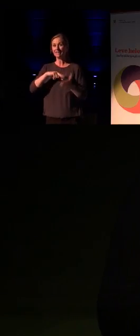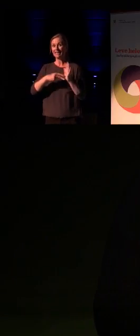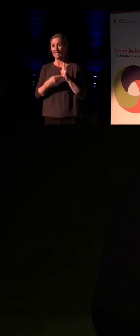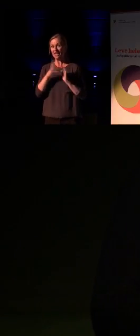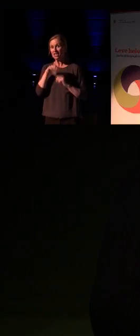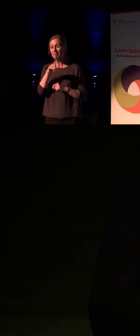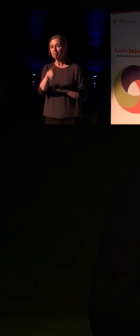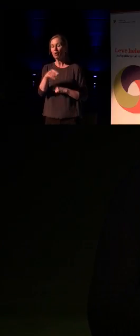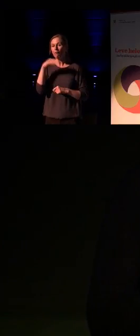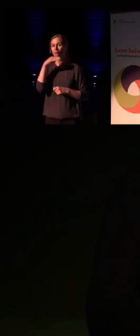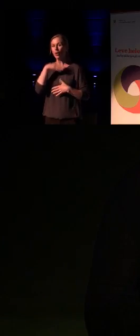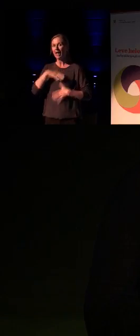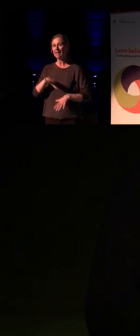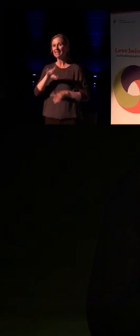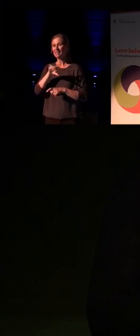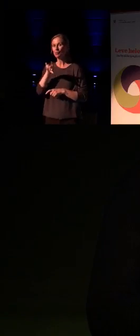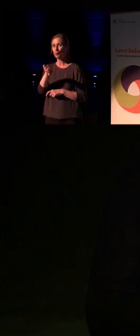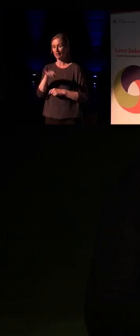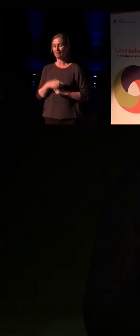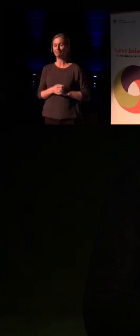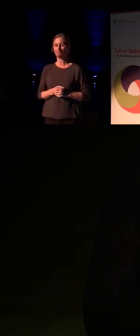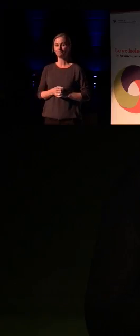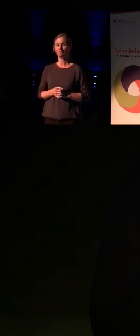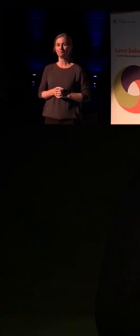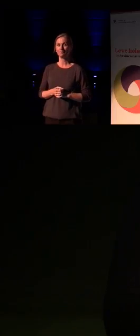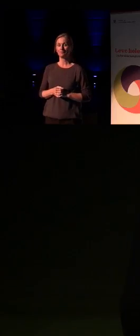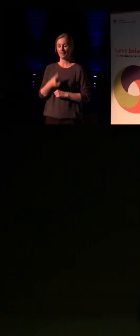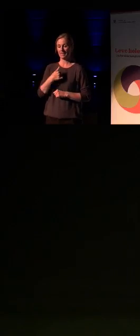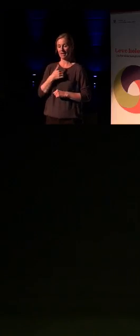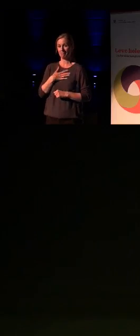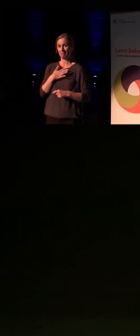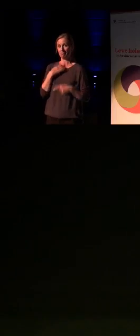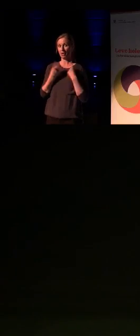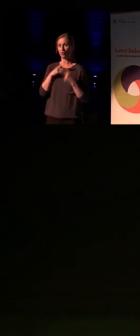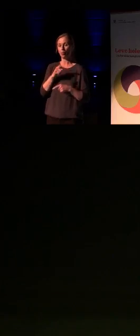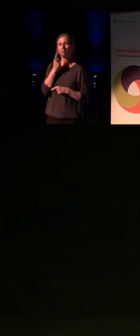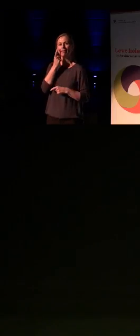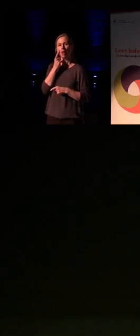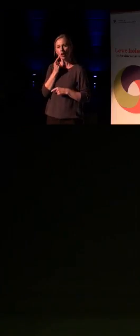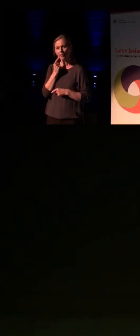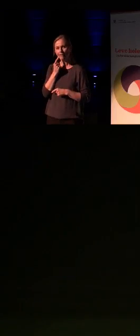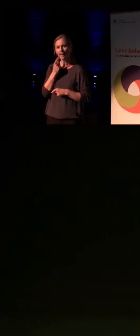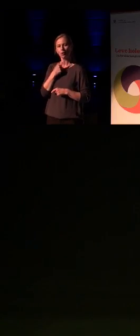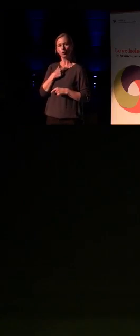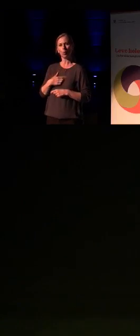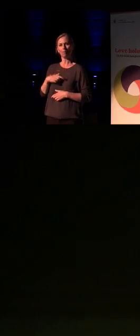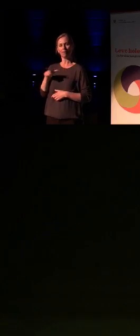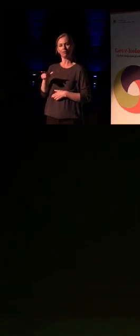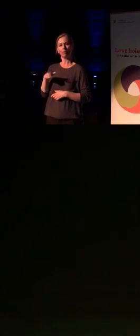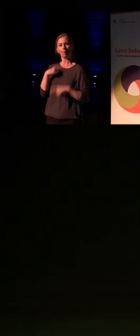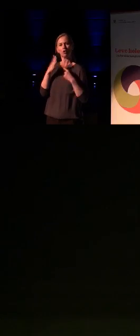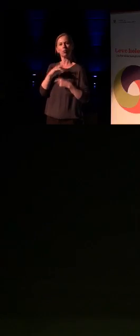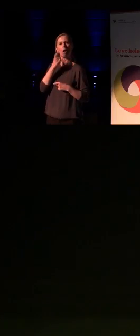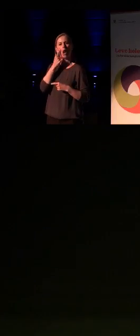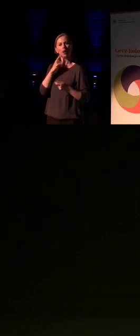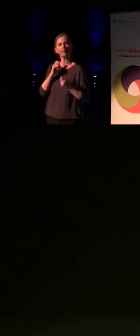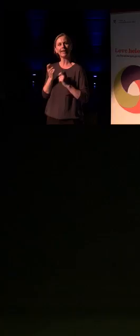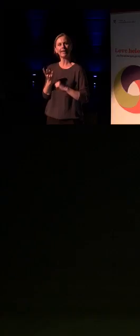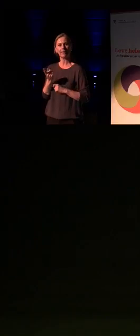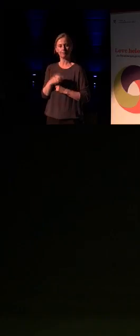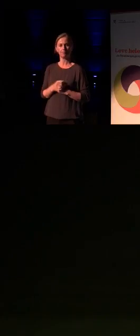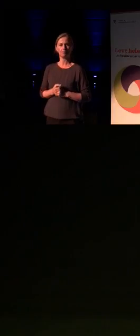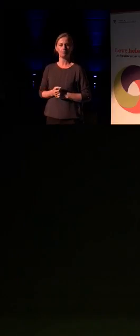på Folkehelseinstituttet. Og jeg skal snakke om den aldrende kroppen. Jeg skal snakke om aldring.